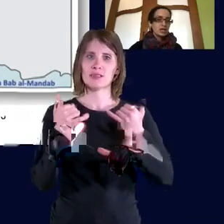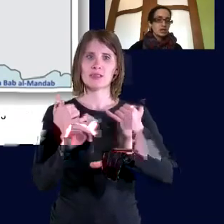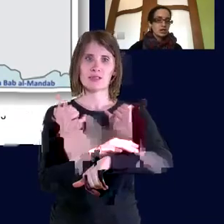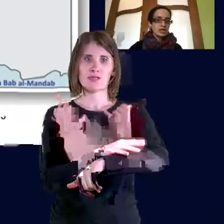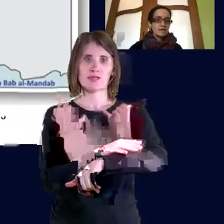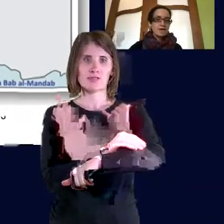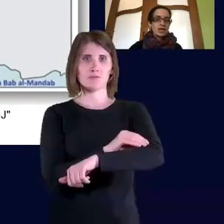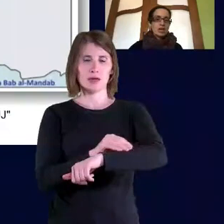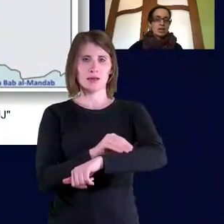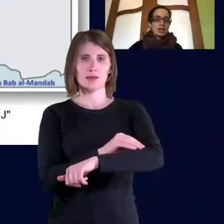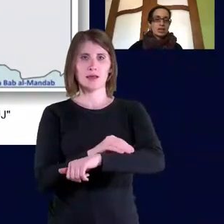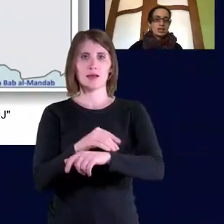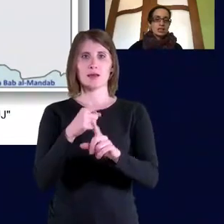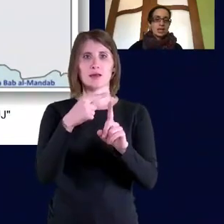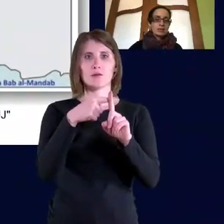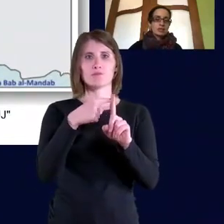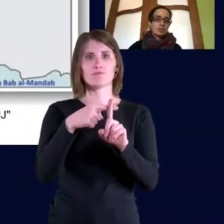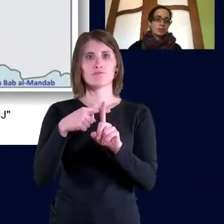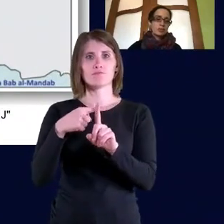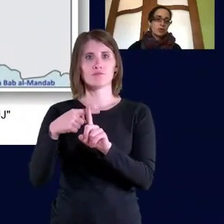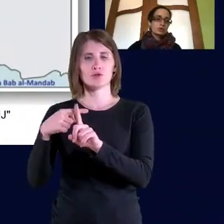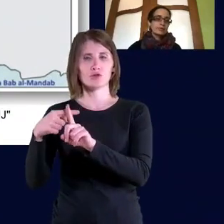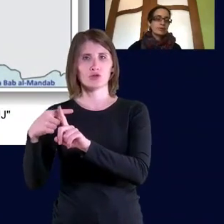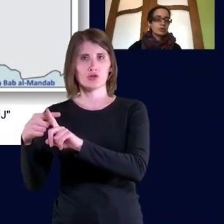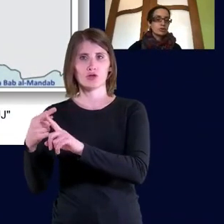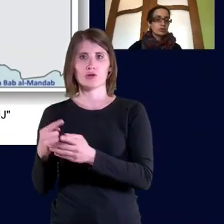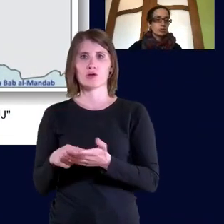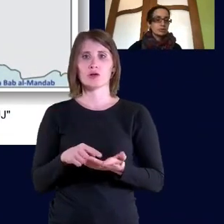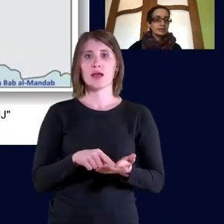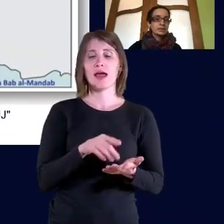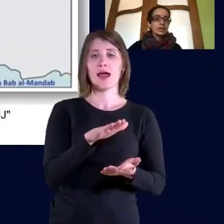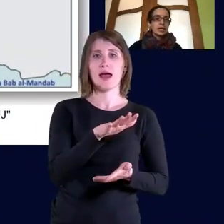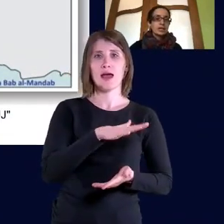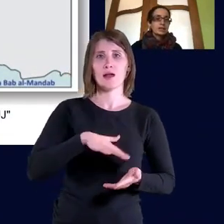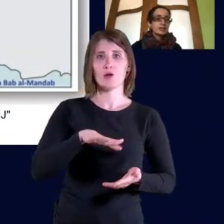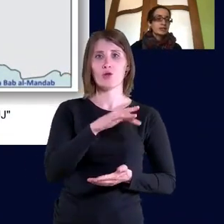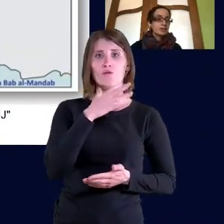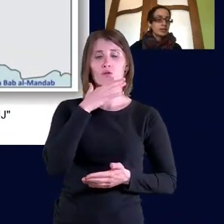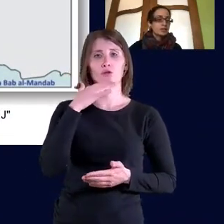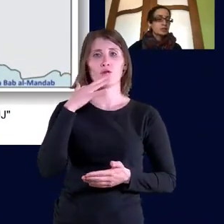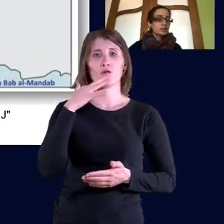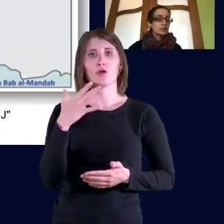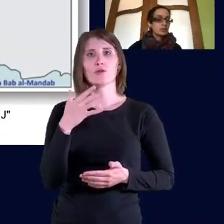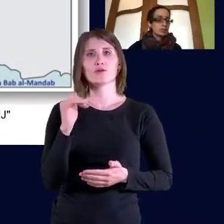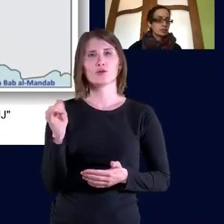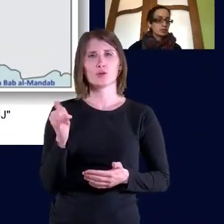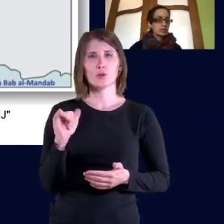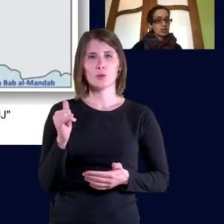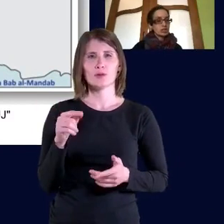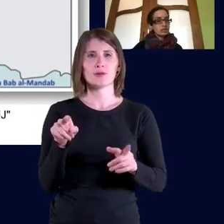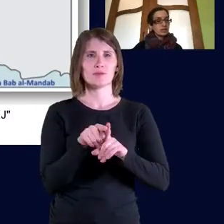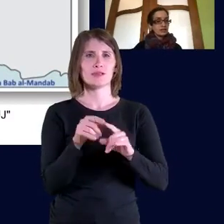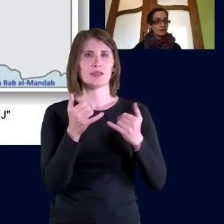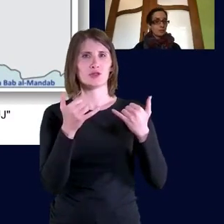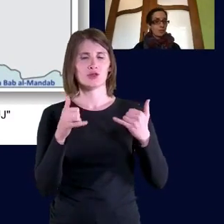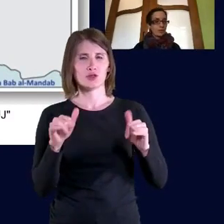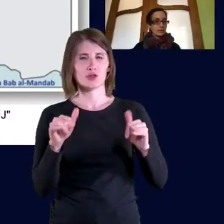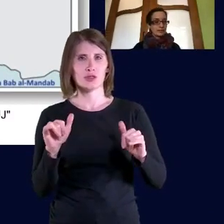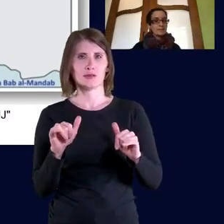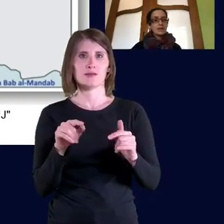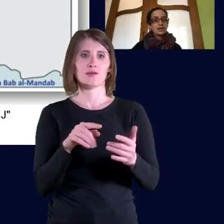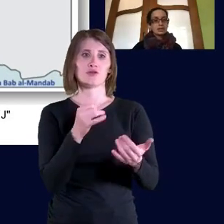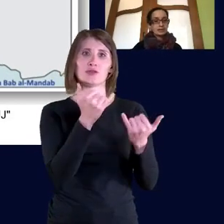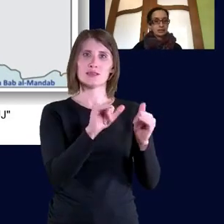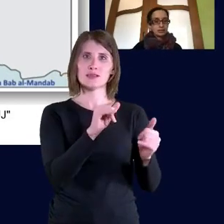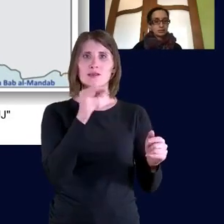takich Krzyży i tam gdzie był lot w kolorze żółtym zastosowaliśmy też inną teksturę także inne